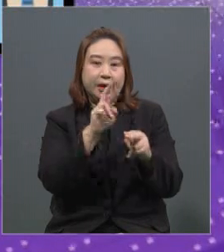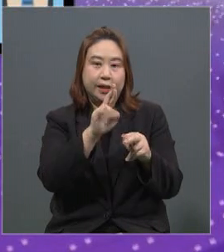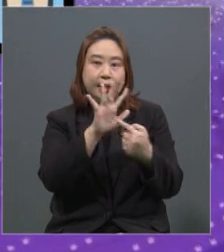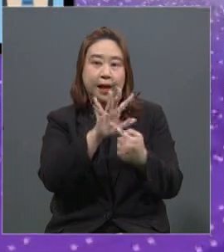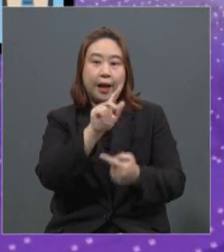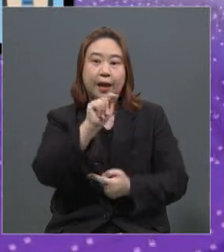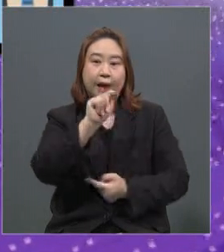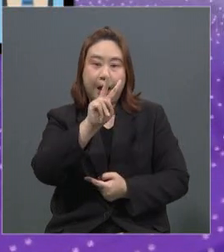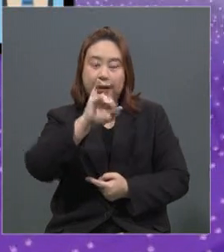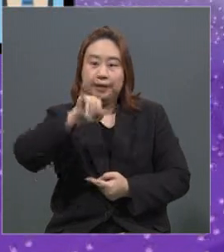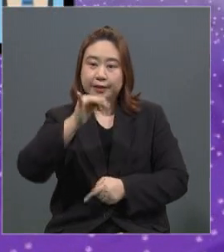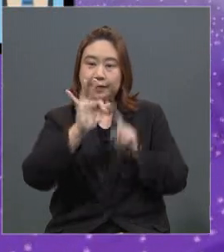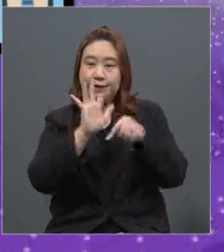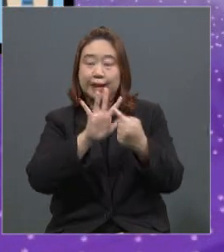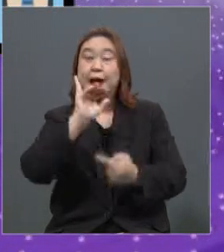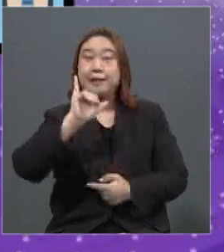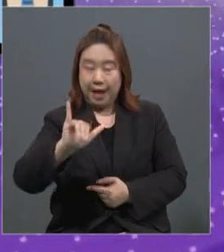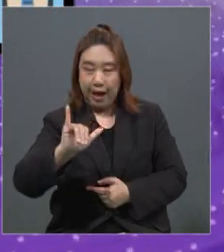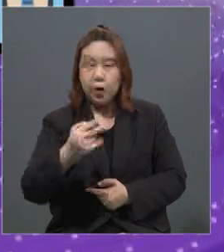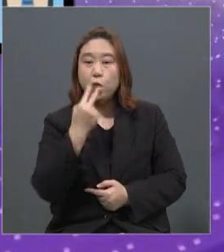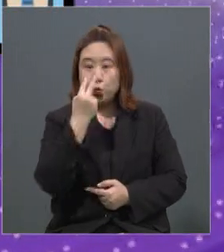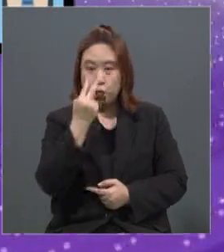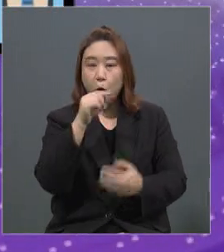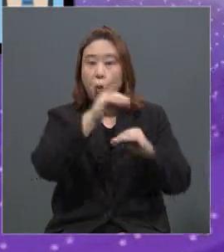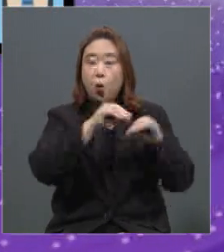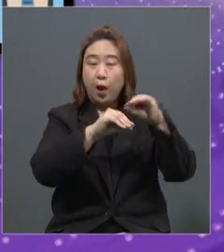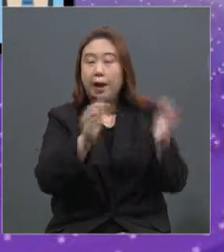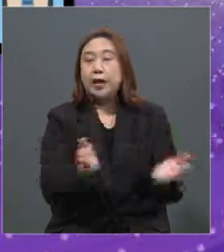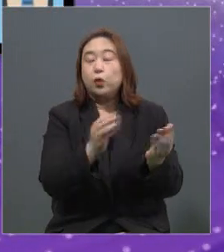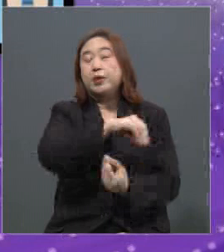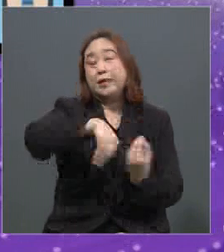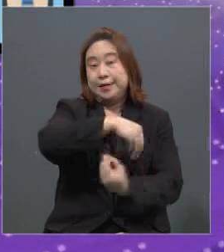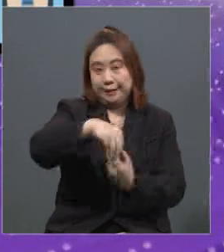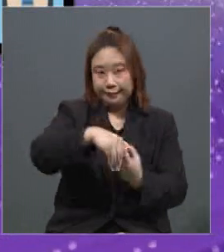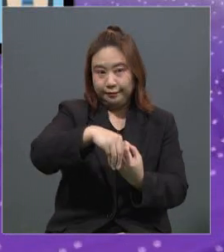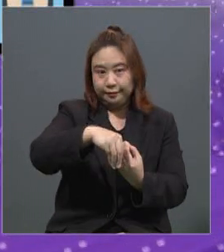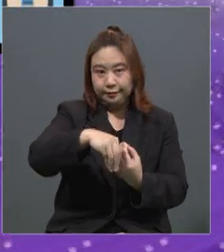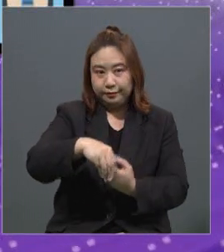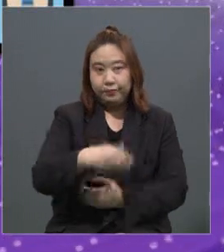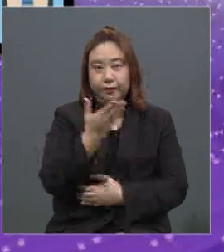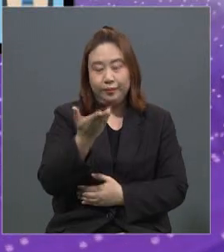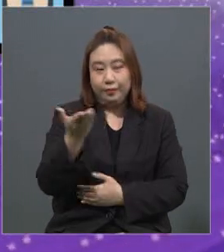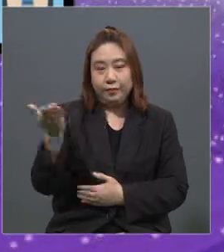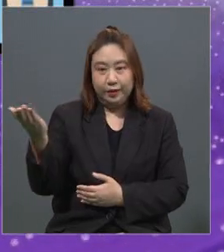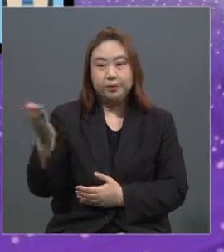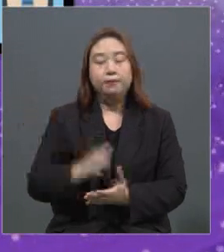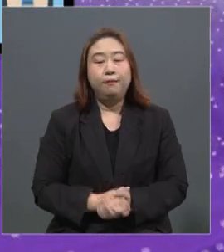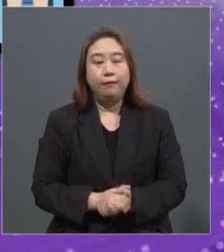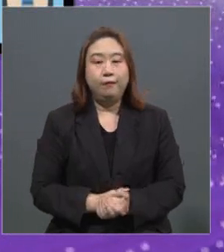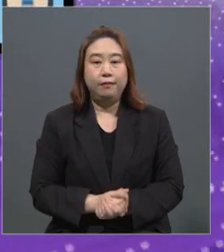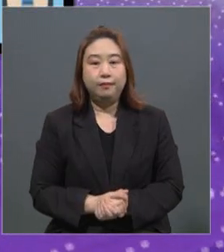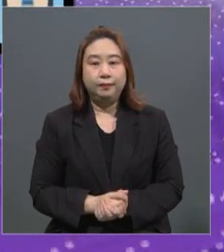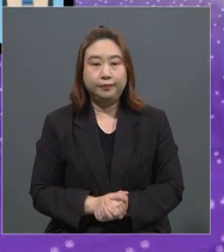เว็ไต์โครงการกระต้นเศรษฐกิ2567.cgd.go.